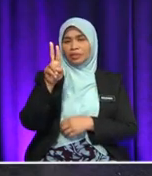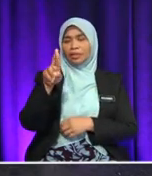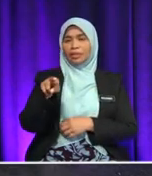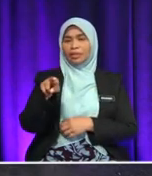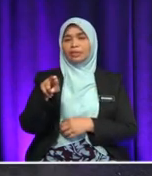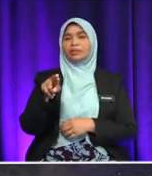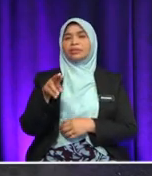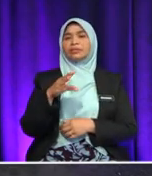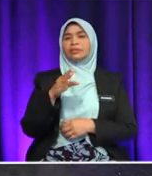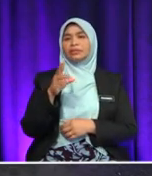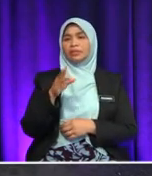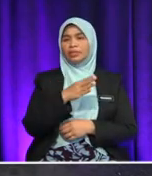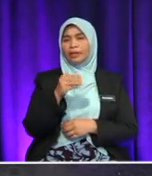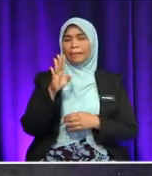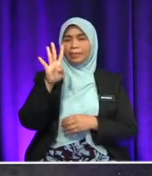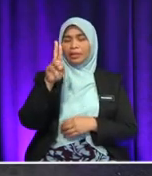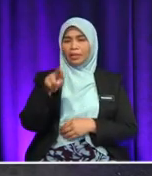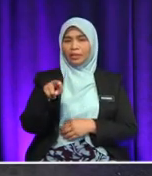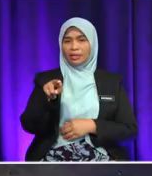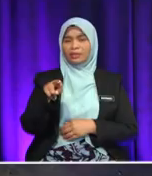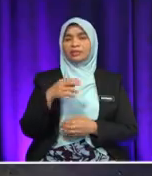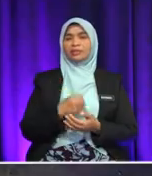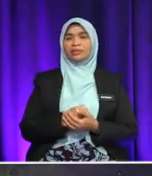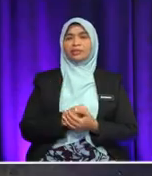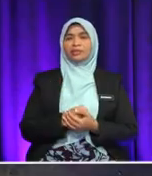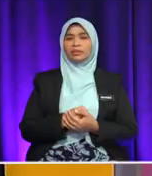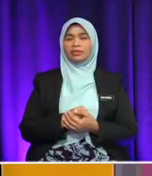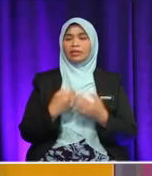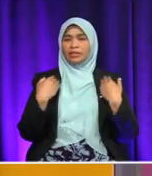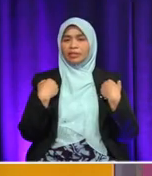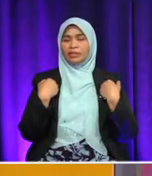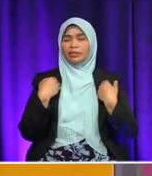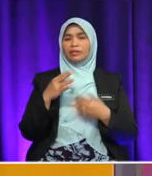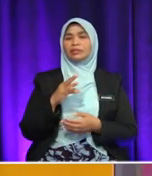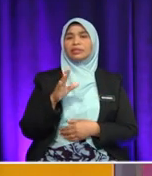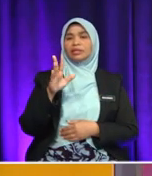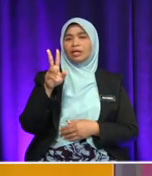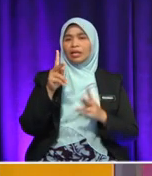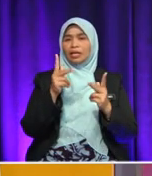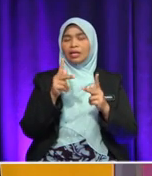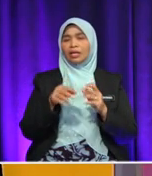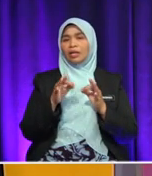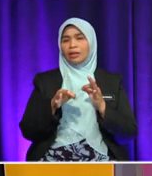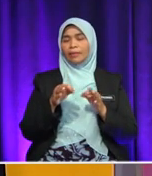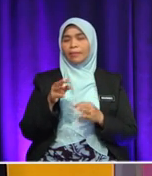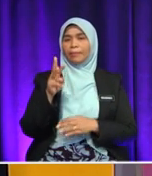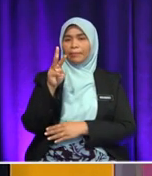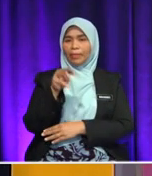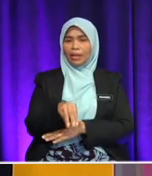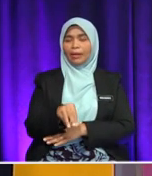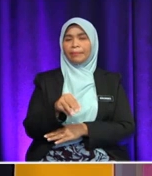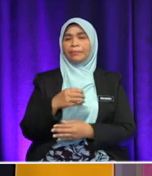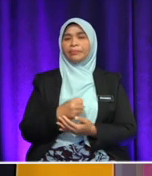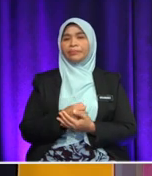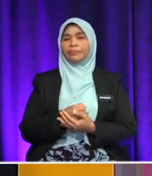dengan dua salam maksudnya 75 rakaat pada anak-anak yang pertama yang kedua dan